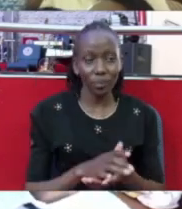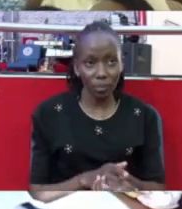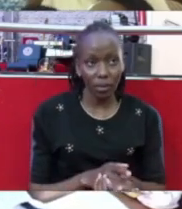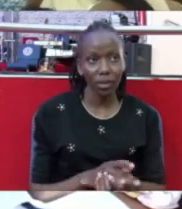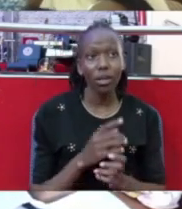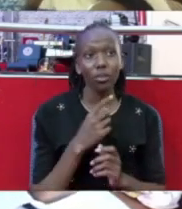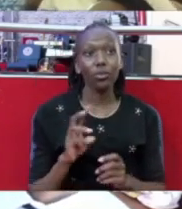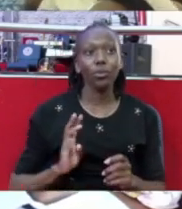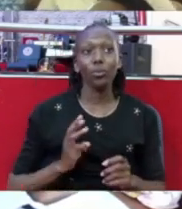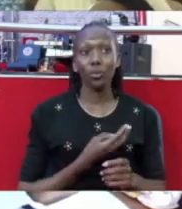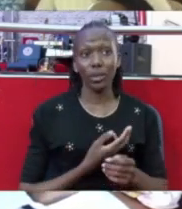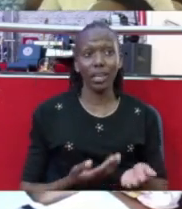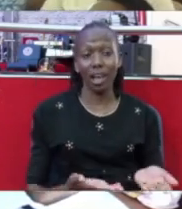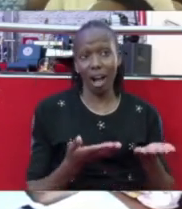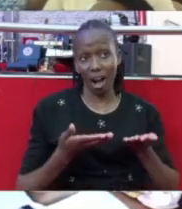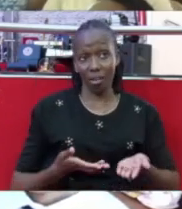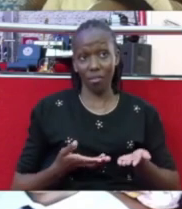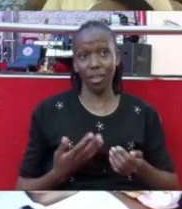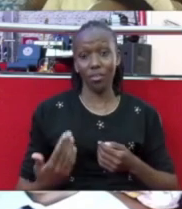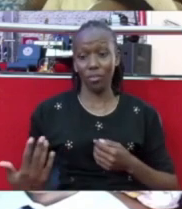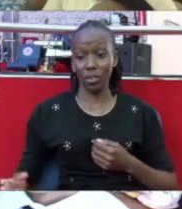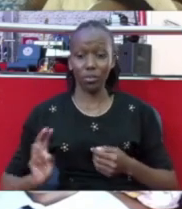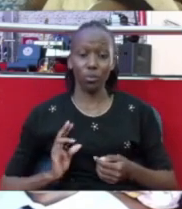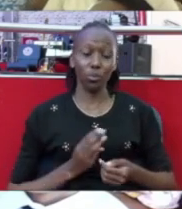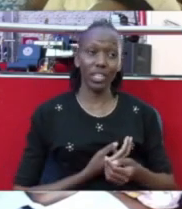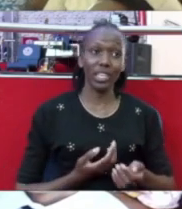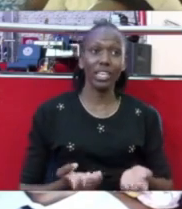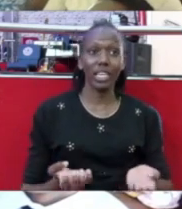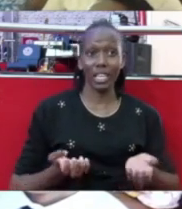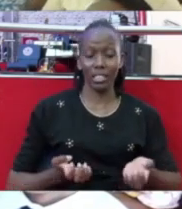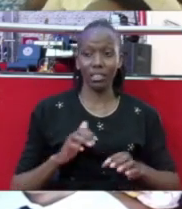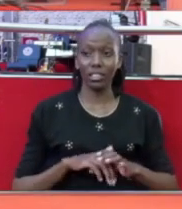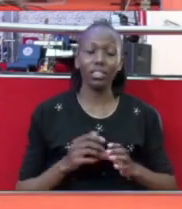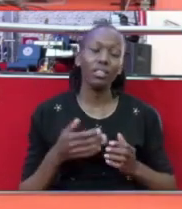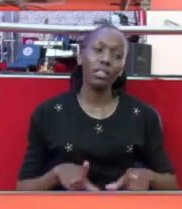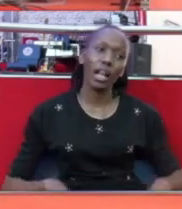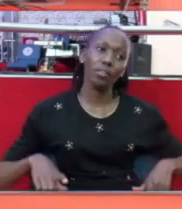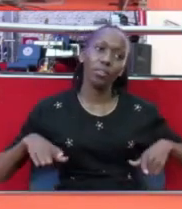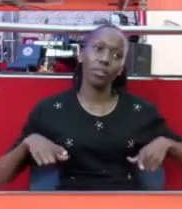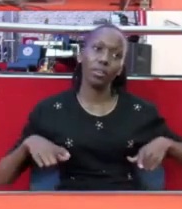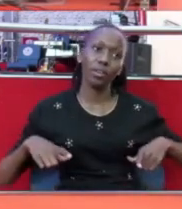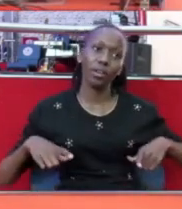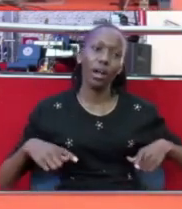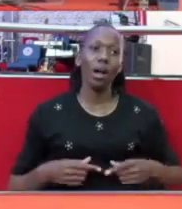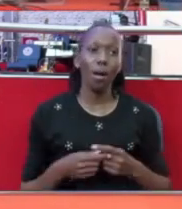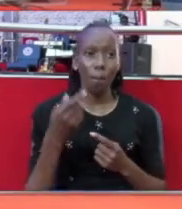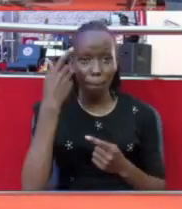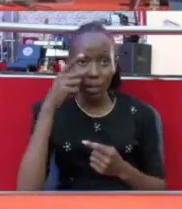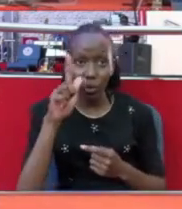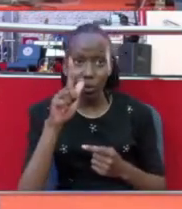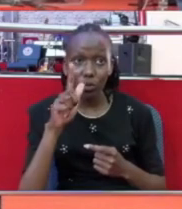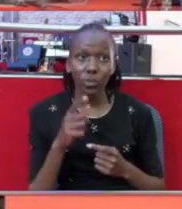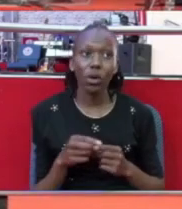this life. Ili tuweze kuwa na vile vitu ambavyo tunavihitaji katika maisha haya. Because the principles and the wisdom of God. Kwa